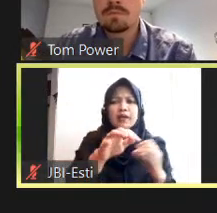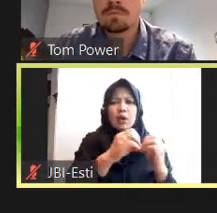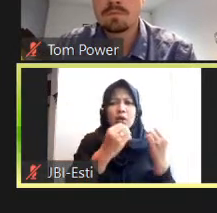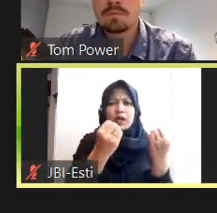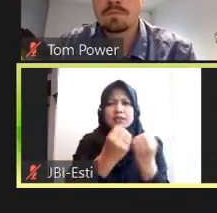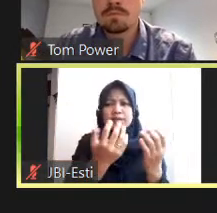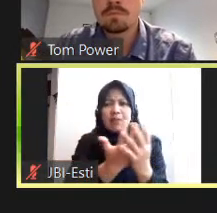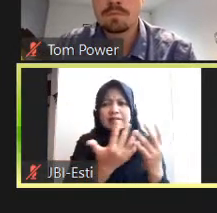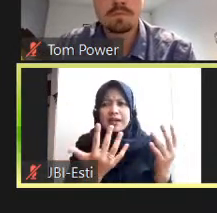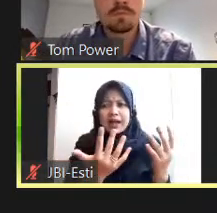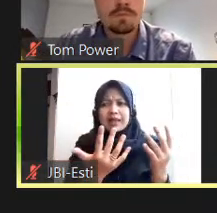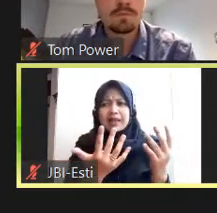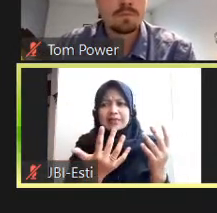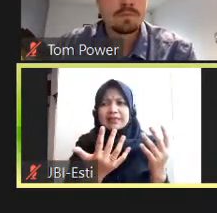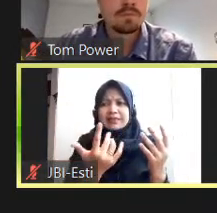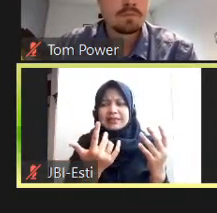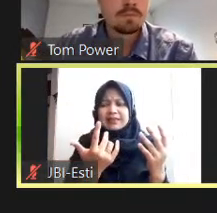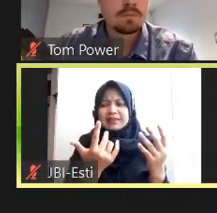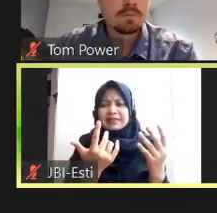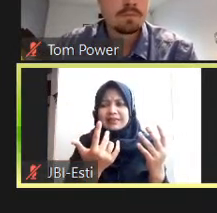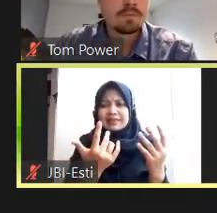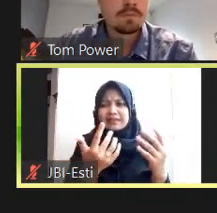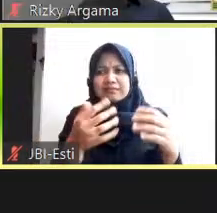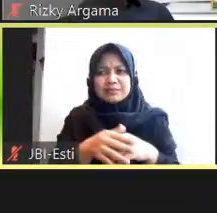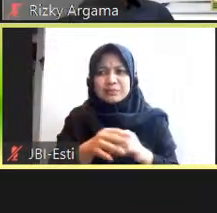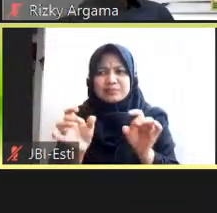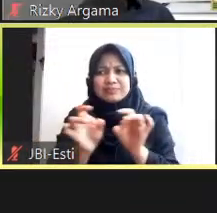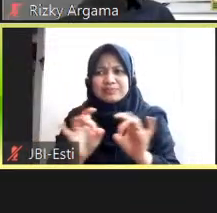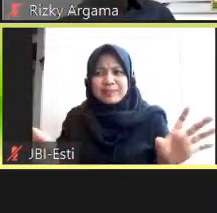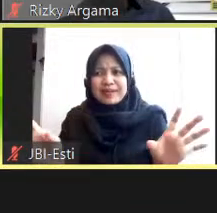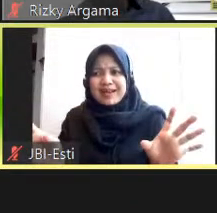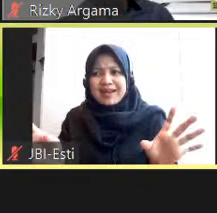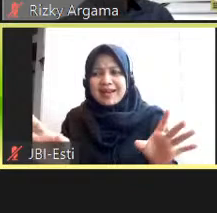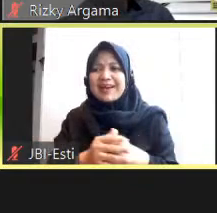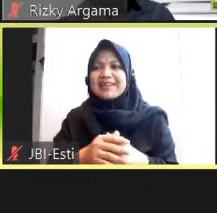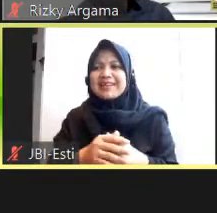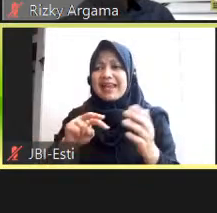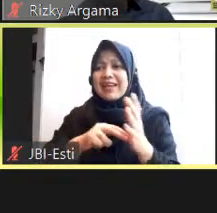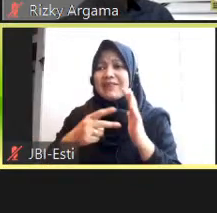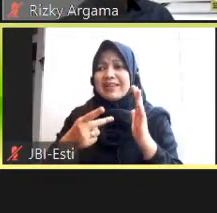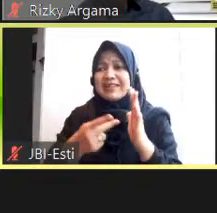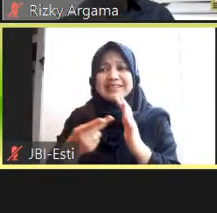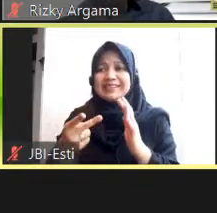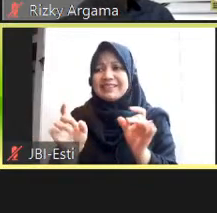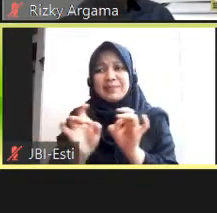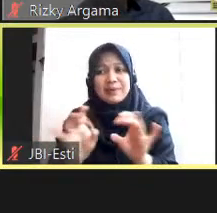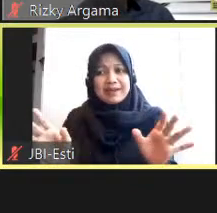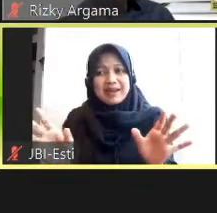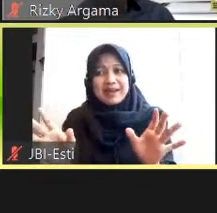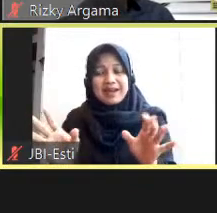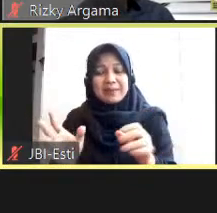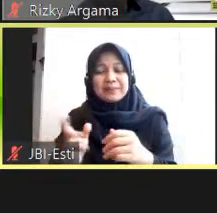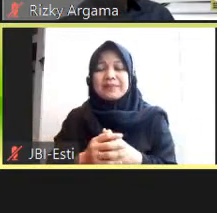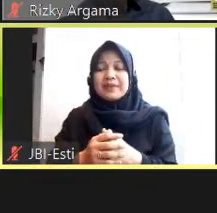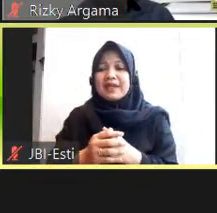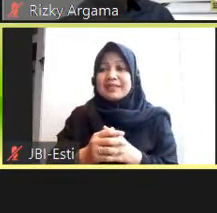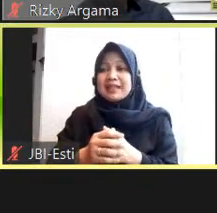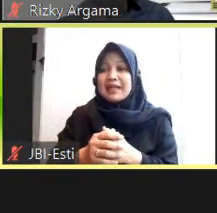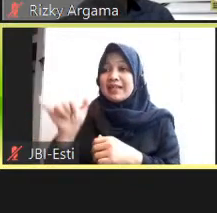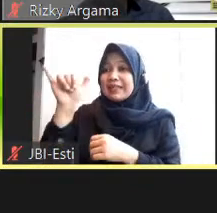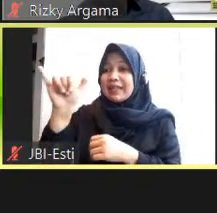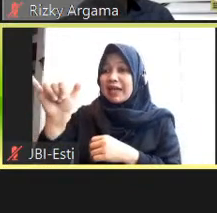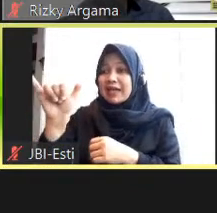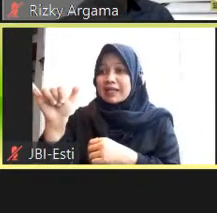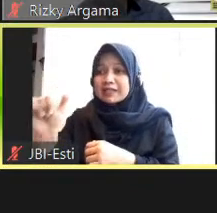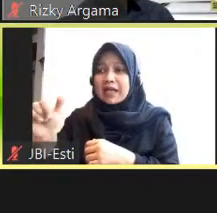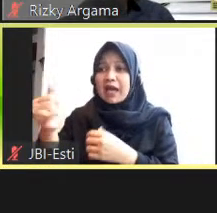situasi ketika kita bicara di konteks tahun 90-an gitu, yang ada pemisahan bahwa kami yayasan, kami perkumpulan, kami